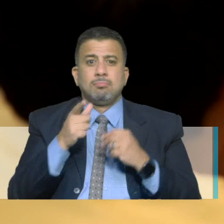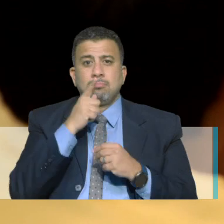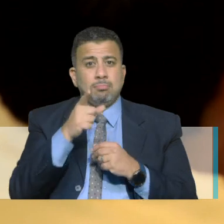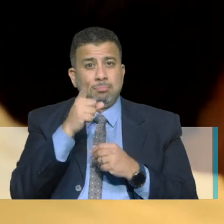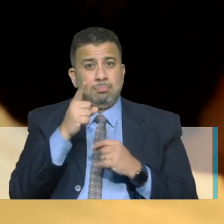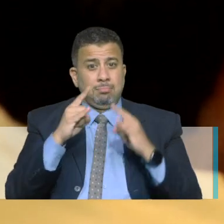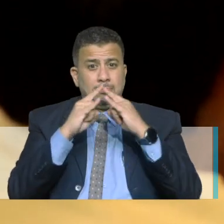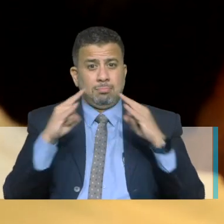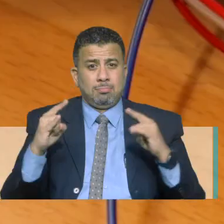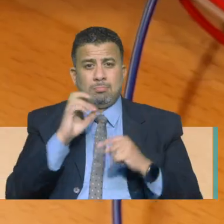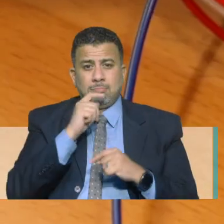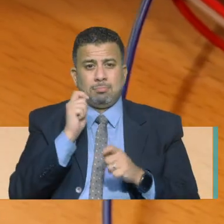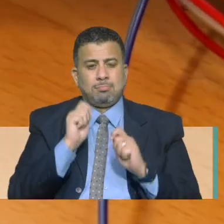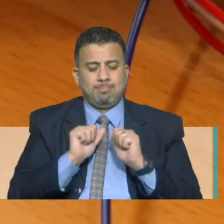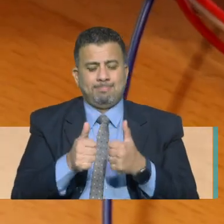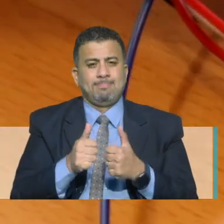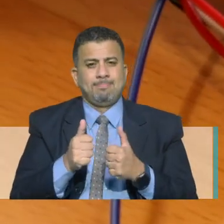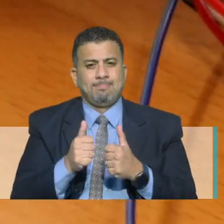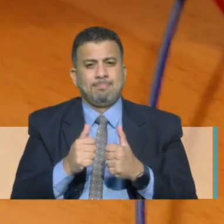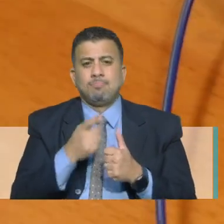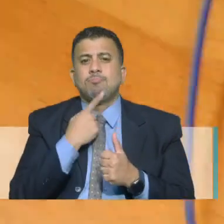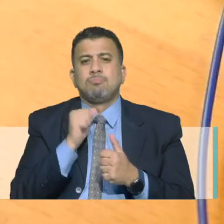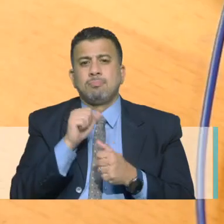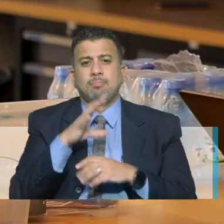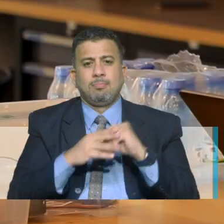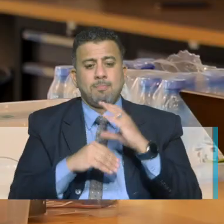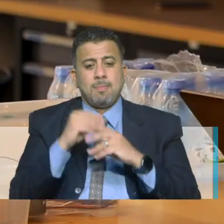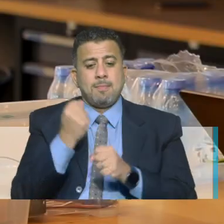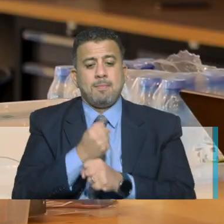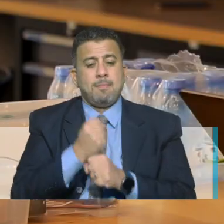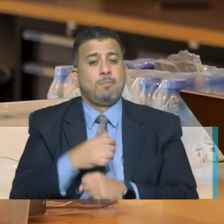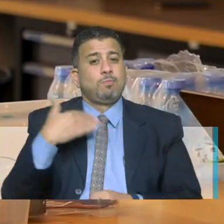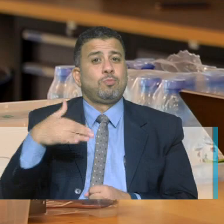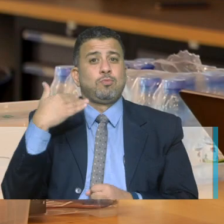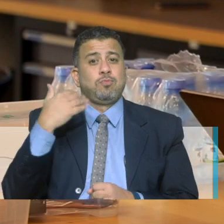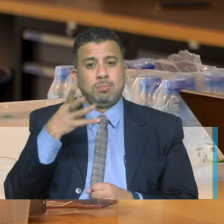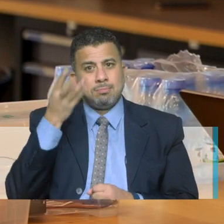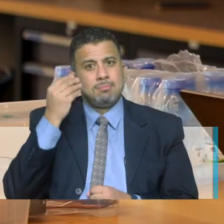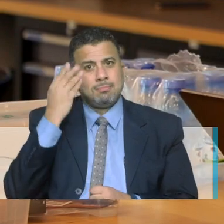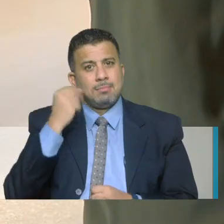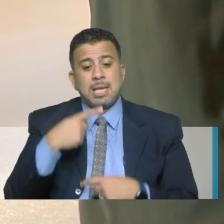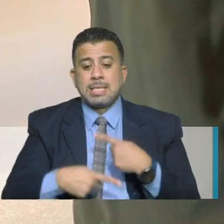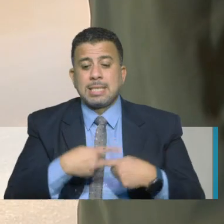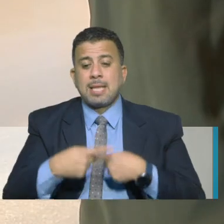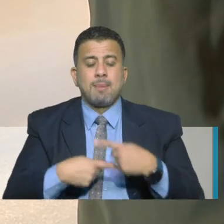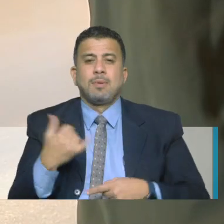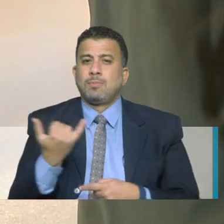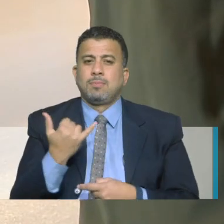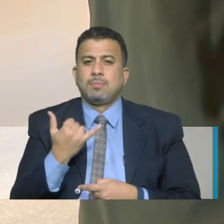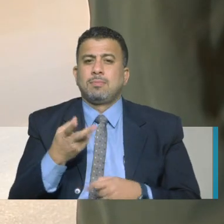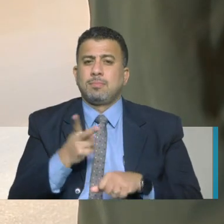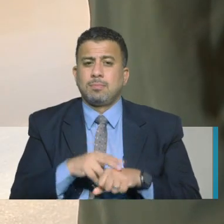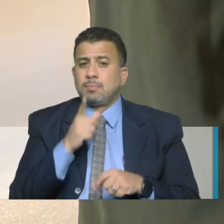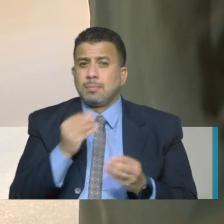المخيم من شأنه تمكين المشاركين فيه للاطلاع على مهن المستقبل والتعرف إلى أهمية الاستدامة فيها،